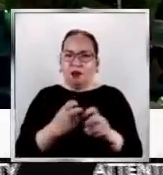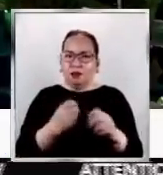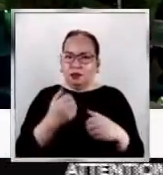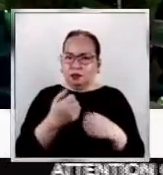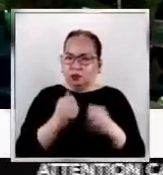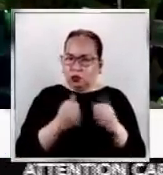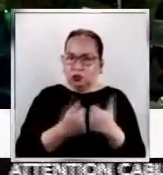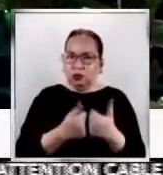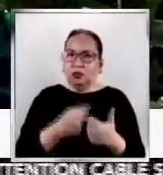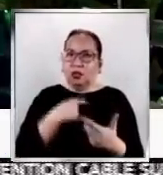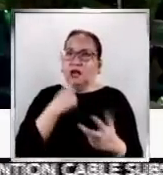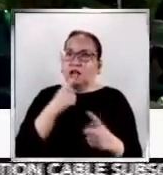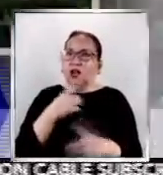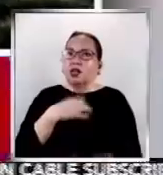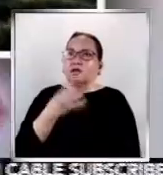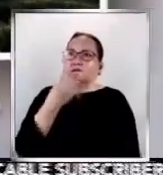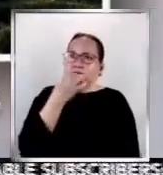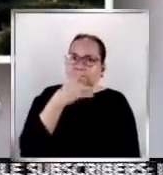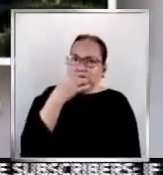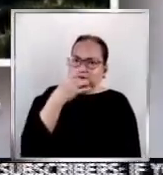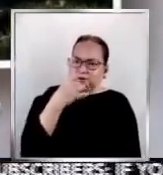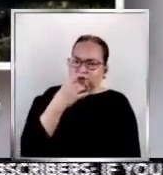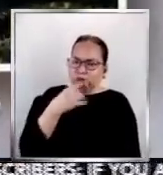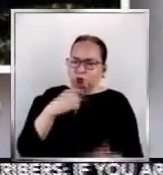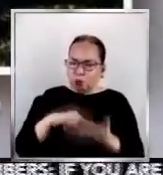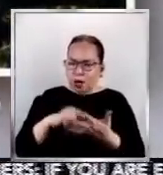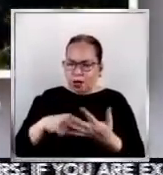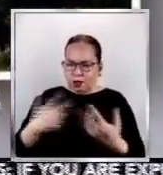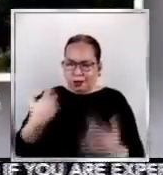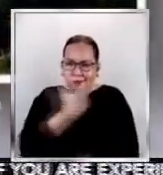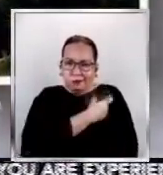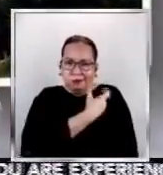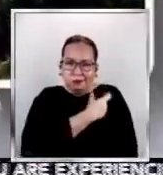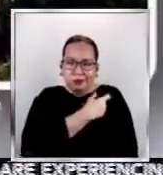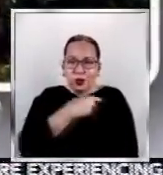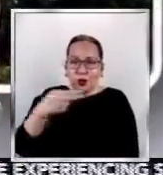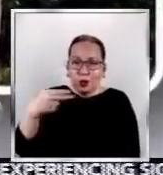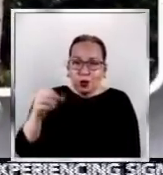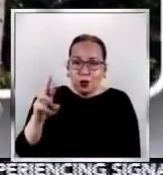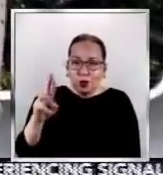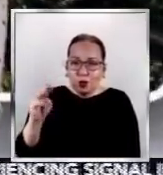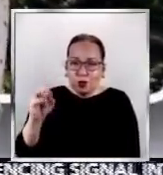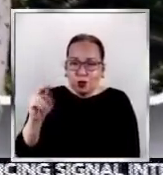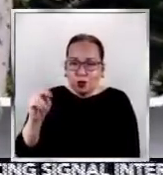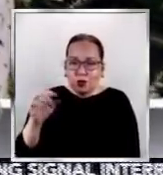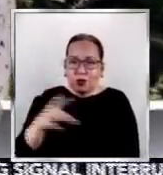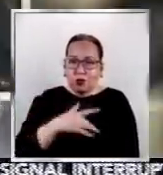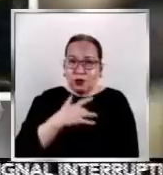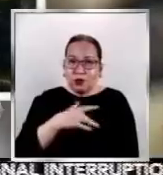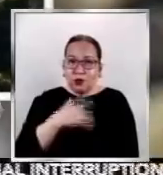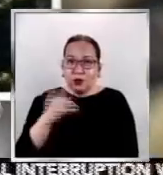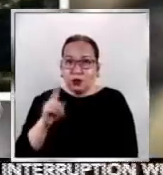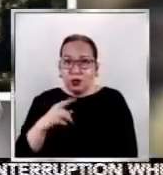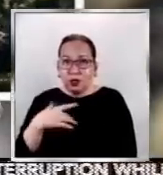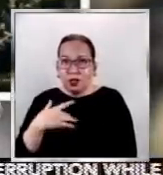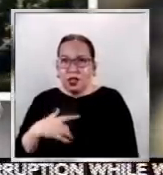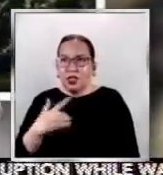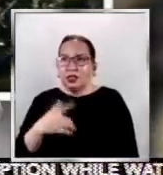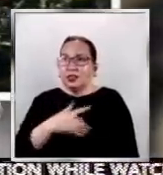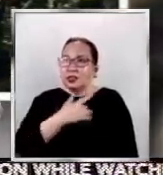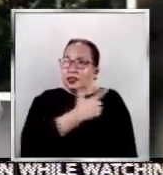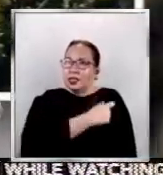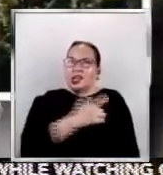i-load yung katawan mo ng hormones. Ang hirap kasi para kang, alam mo yung para ka talagang naglilihi, para kang pregnant